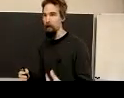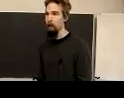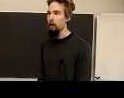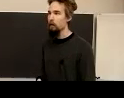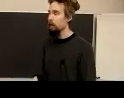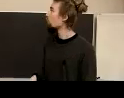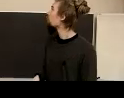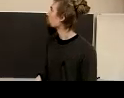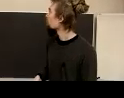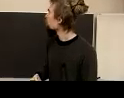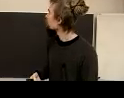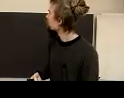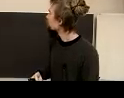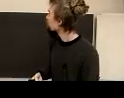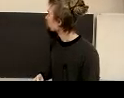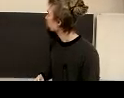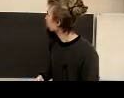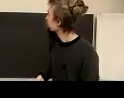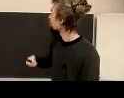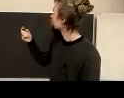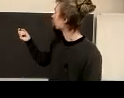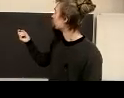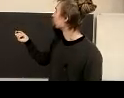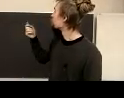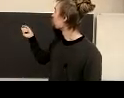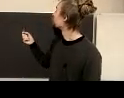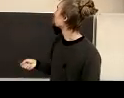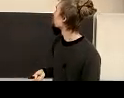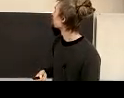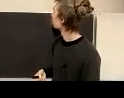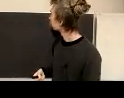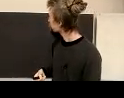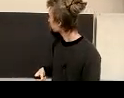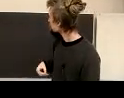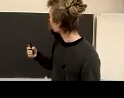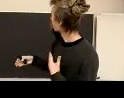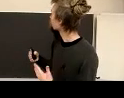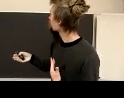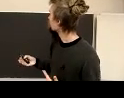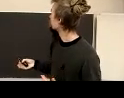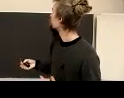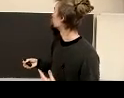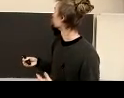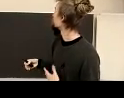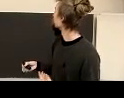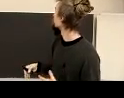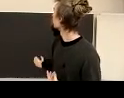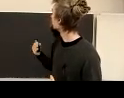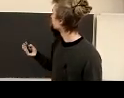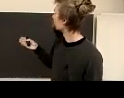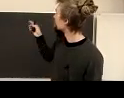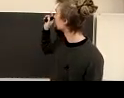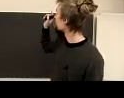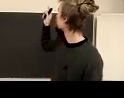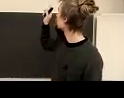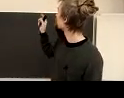arjen niin kuin radoista. Sitten toisaalta ne voi niin kuin laajentaa meidän kokemusta yli yksilöllisen